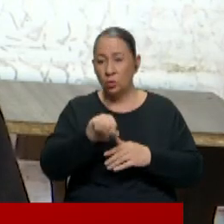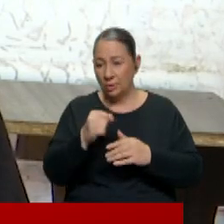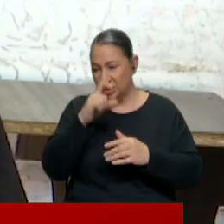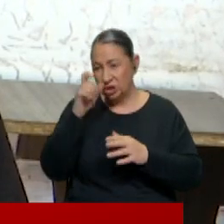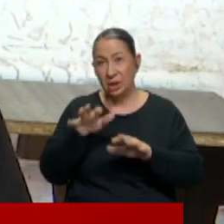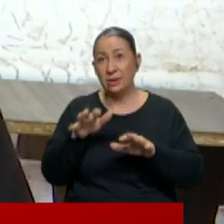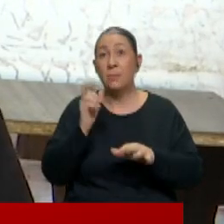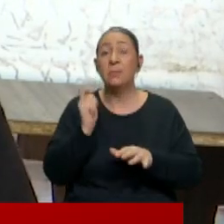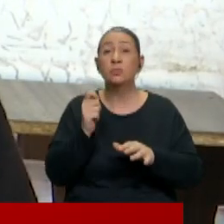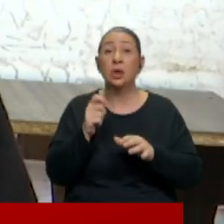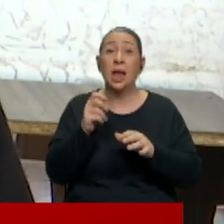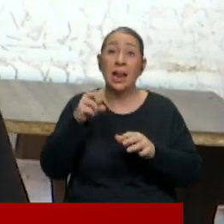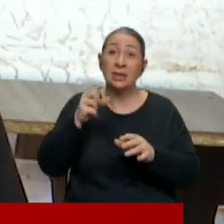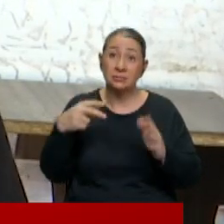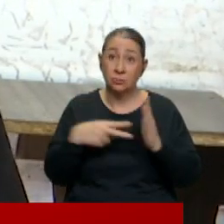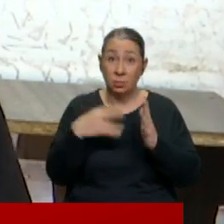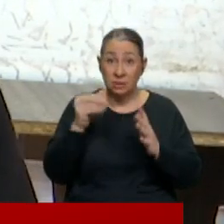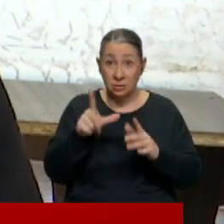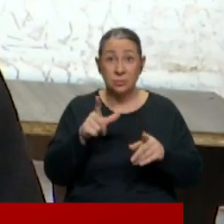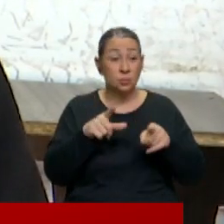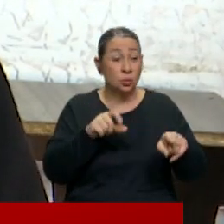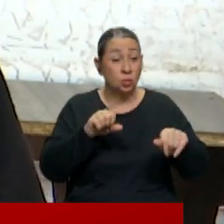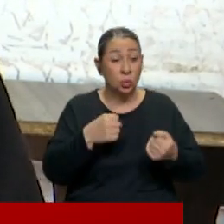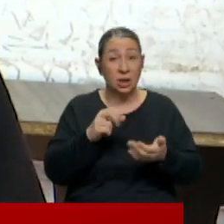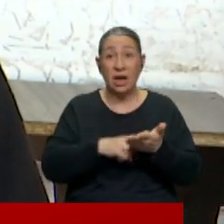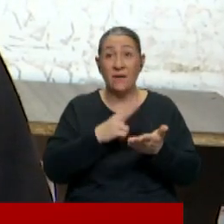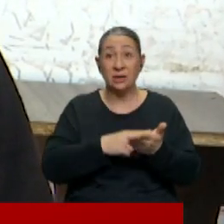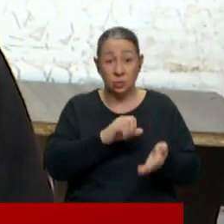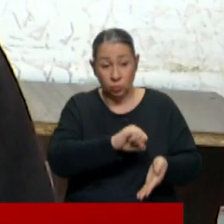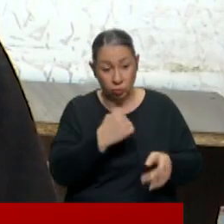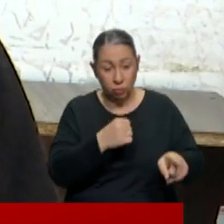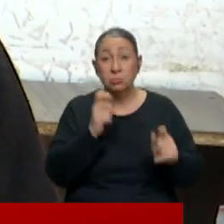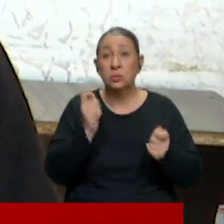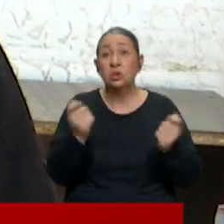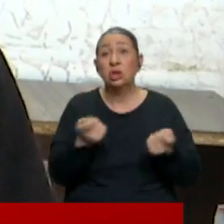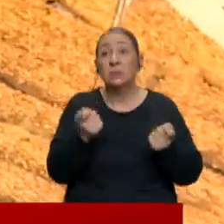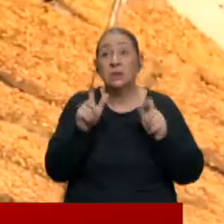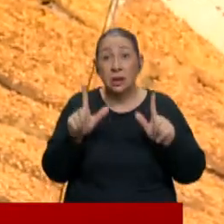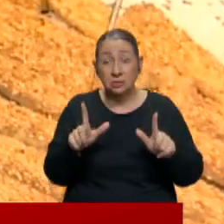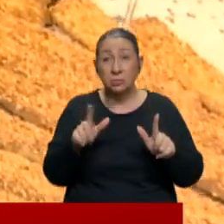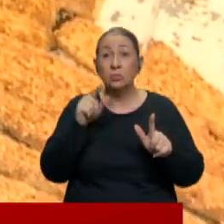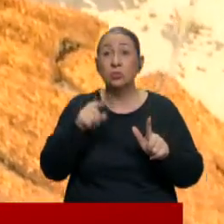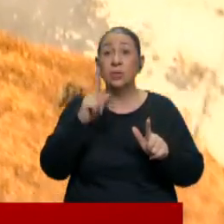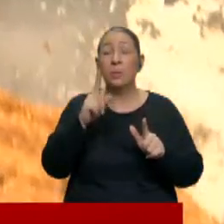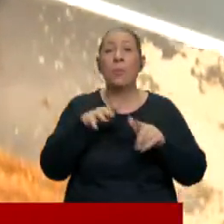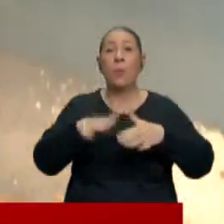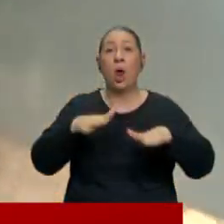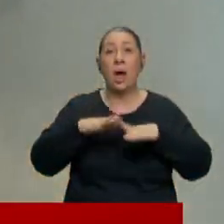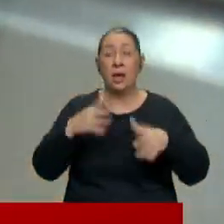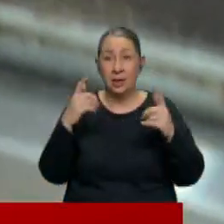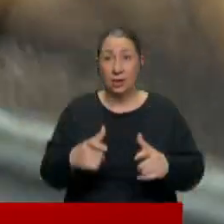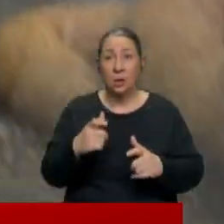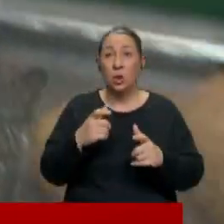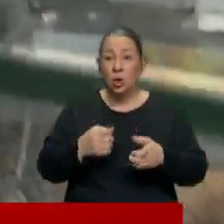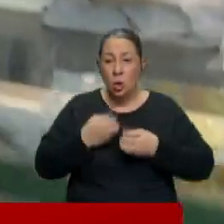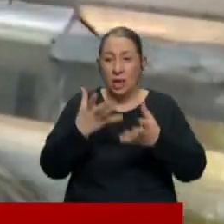ısıtıcı. Mecburen elektrik olması lazım. Soğutucu kahvaltı dolabımız mecburen çalışması lazım. Burası bir börekçi.